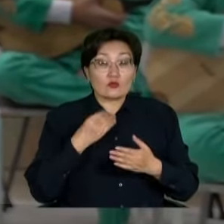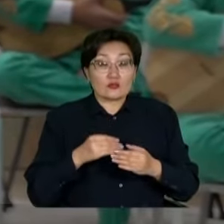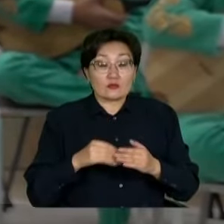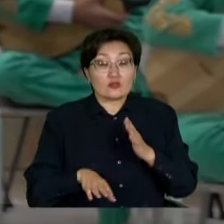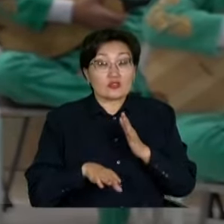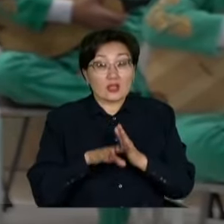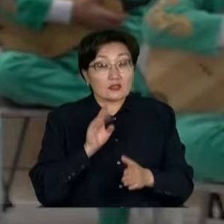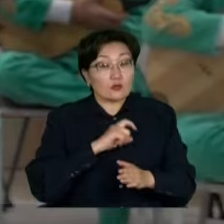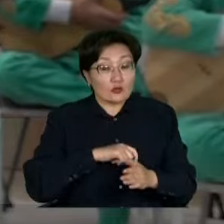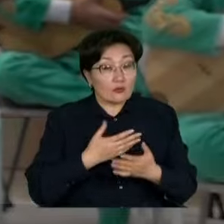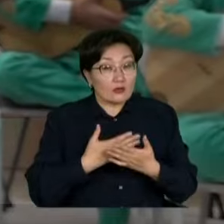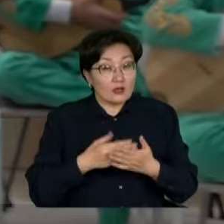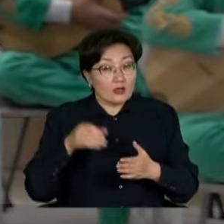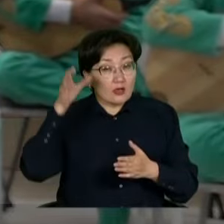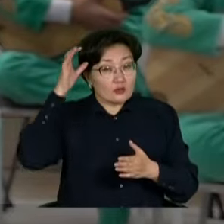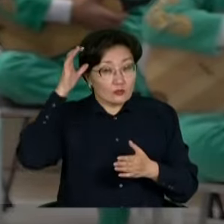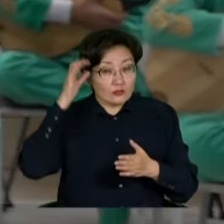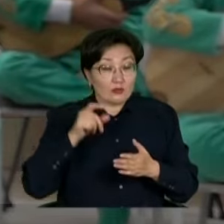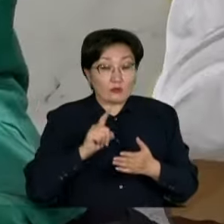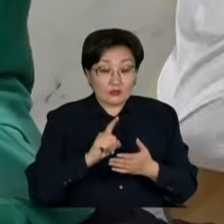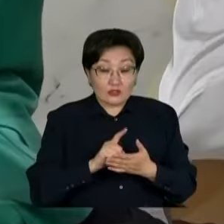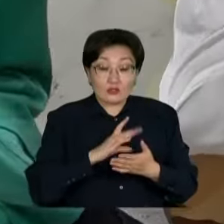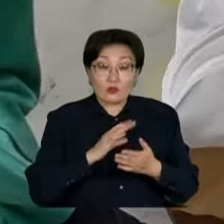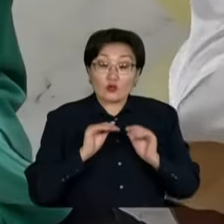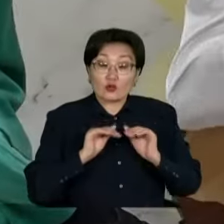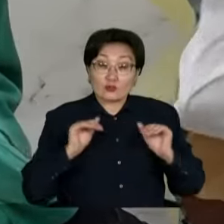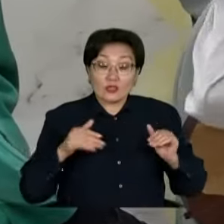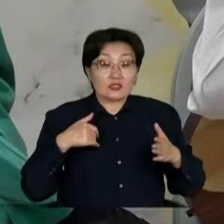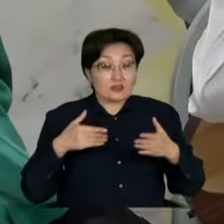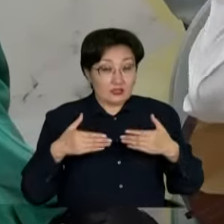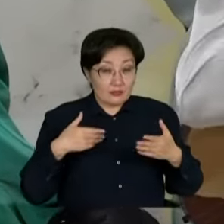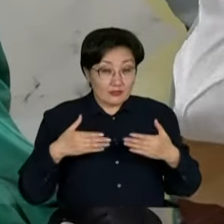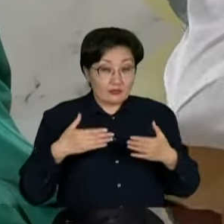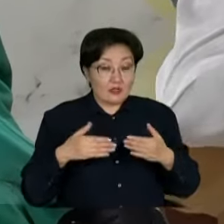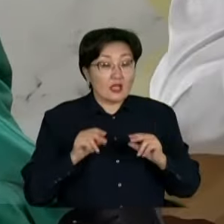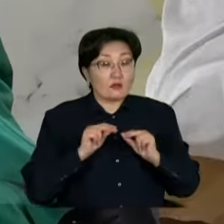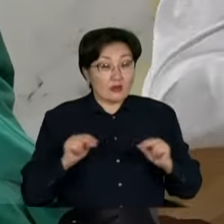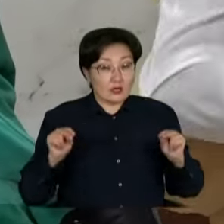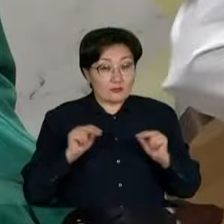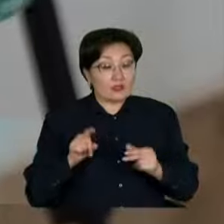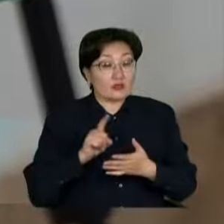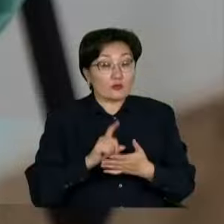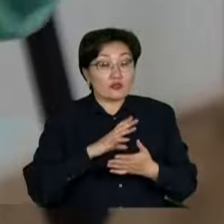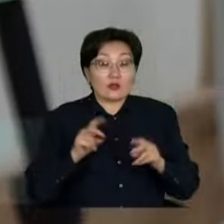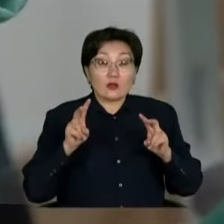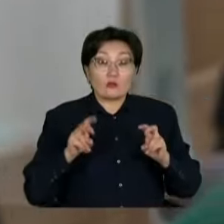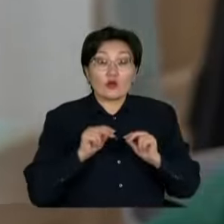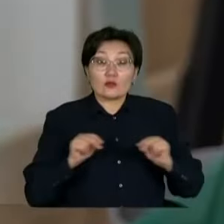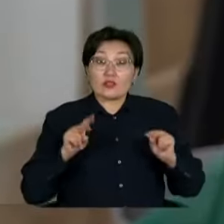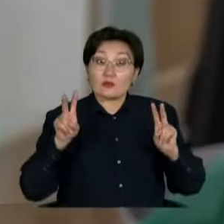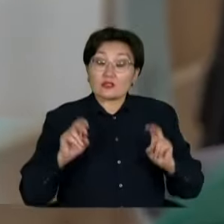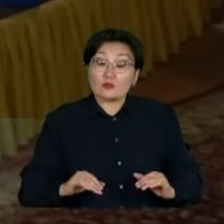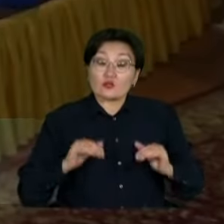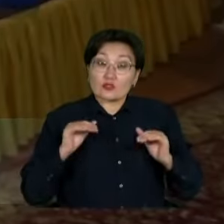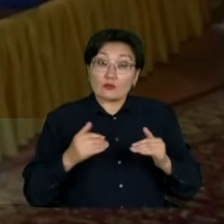берсін, білімді болсын. Оқушылар менен тіл табысатын мұғалімдер болсын. Мәртебесі өсе берсін